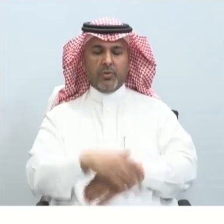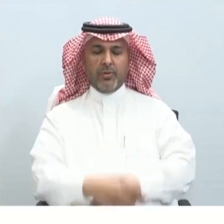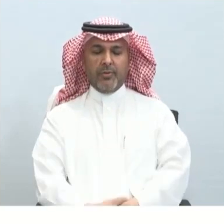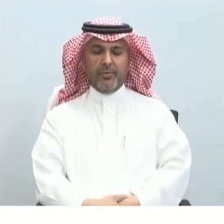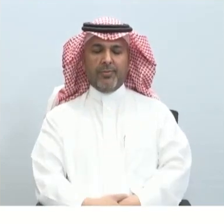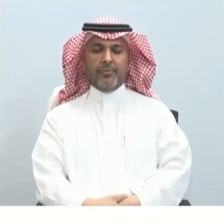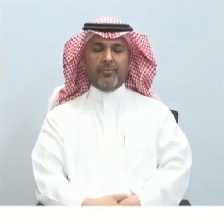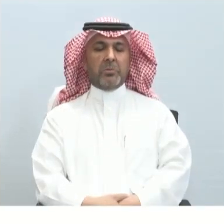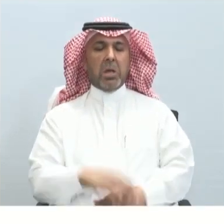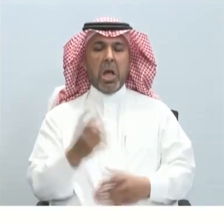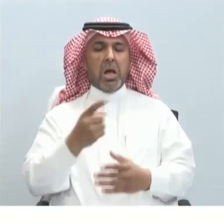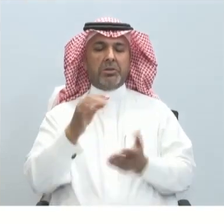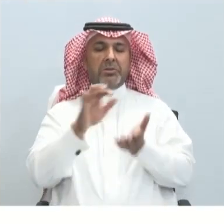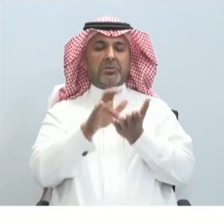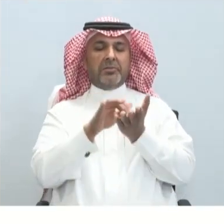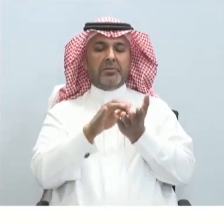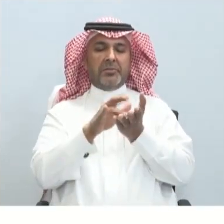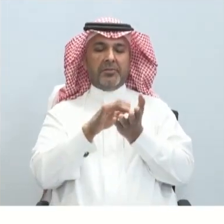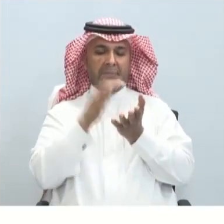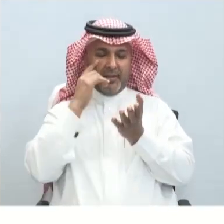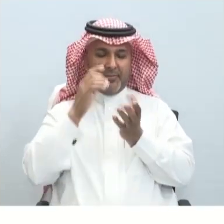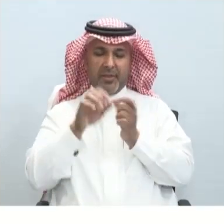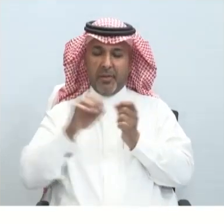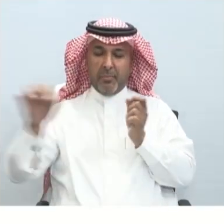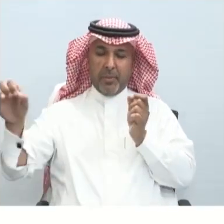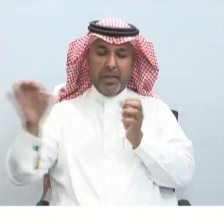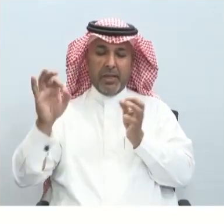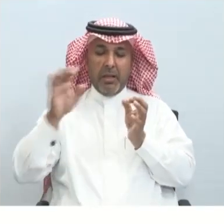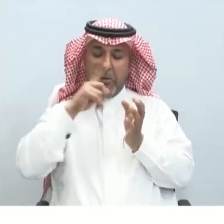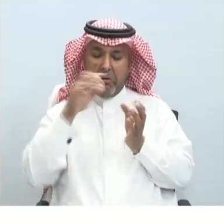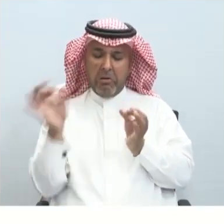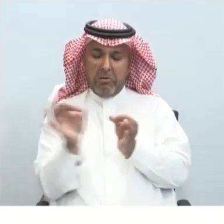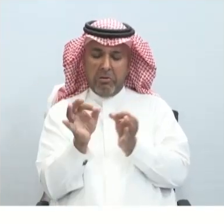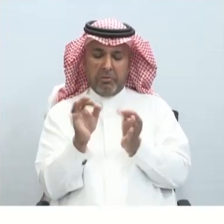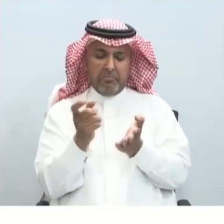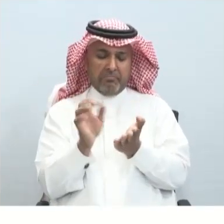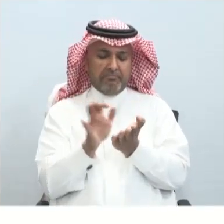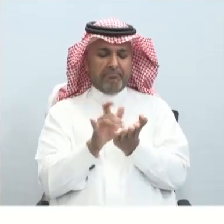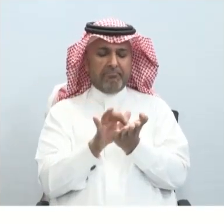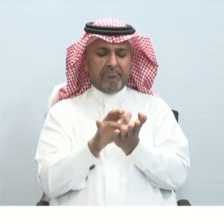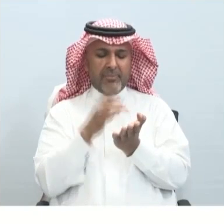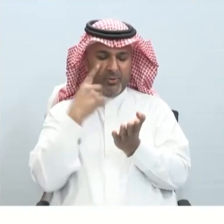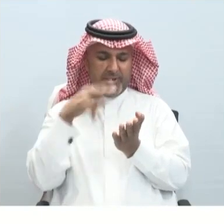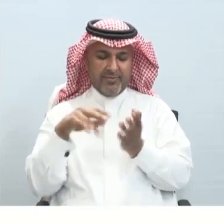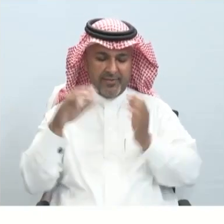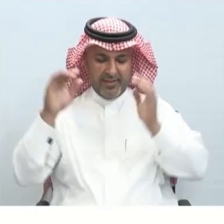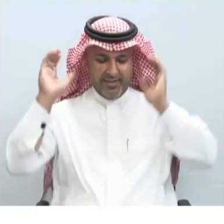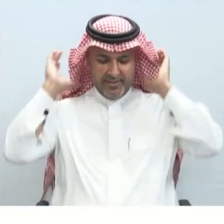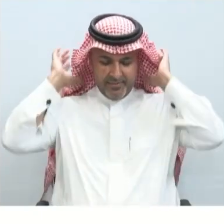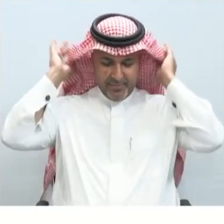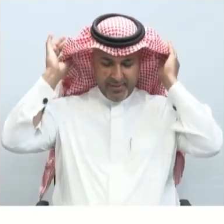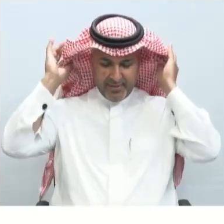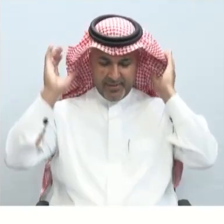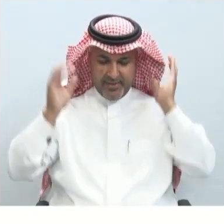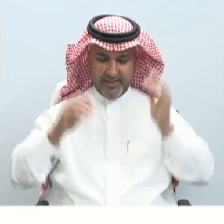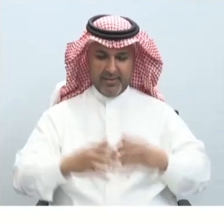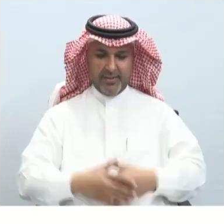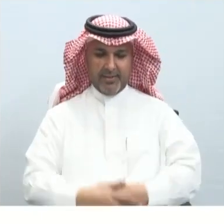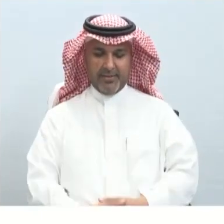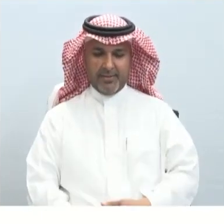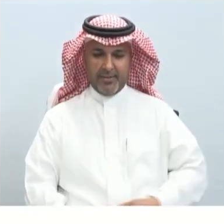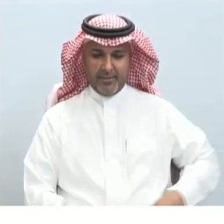تخليها قريبه يعني في الحسابات هذه لان مثلها الزوايا شويه يعني سهل نحن نحسبها